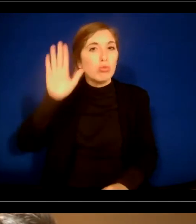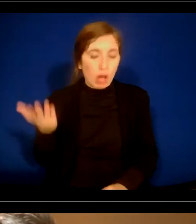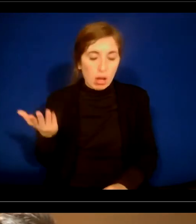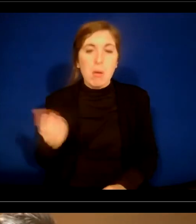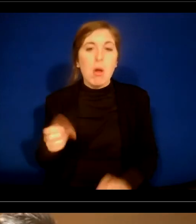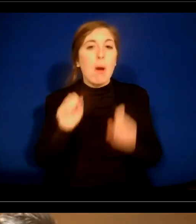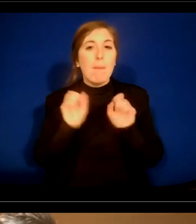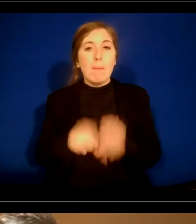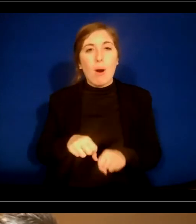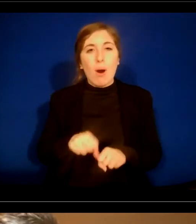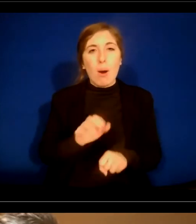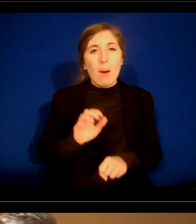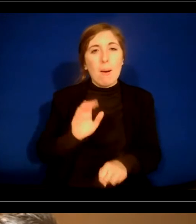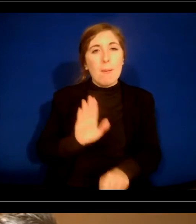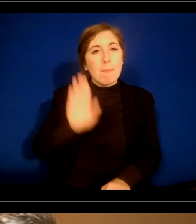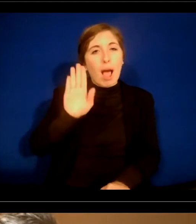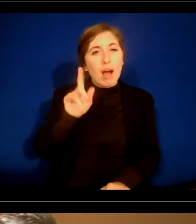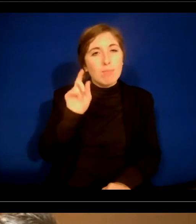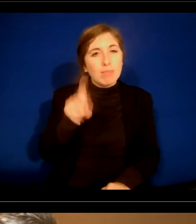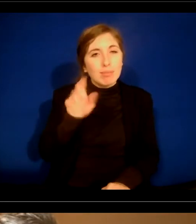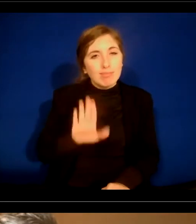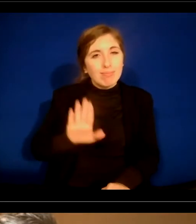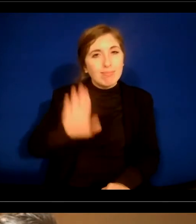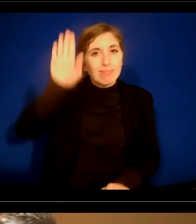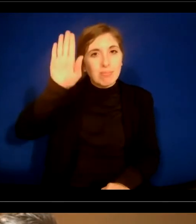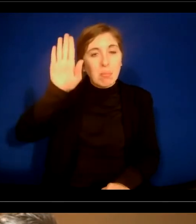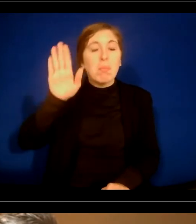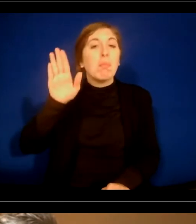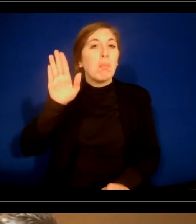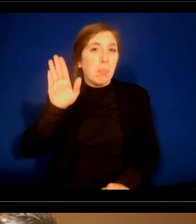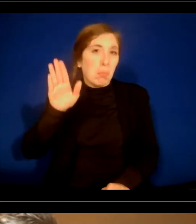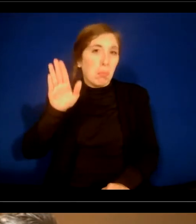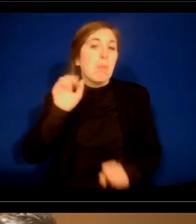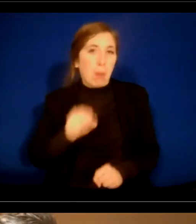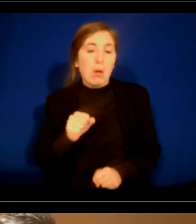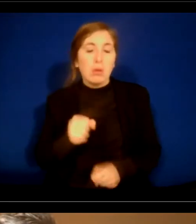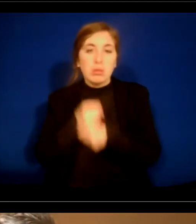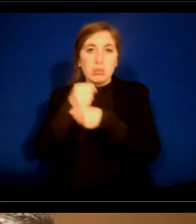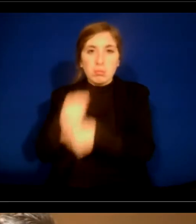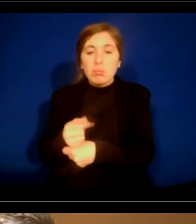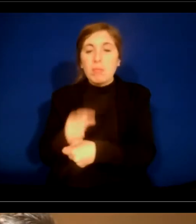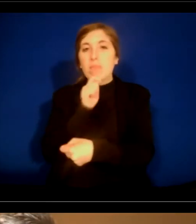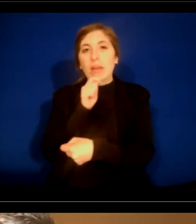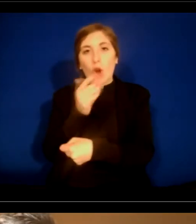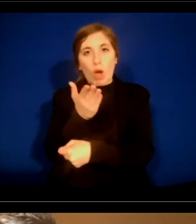alzare la mano e io posso, volendo appunto, dare l'uso del microfono alle persone.